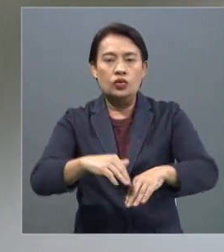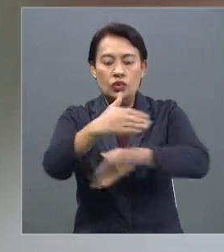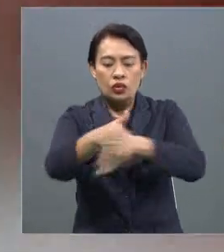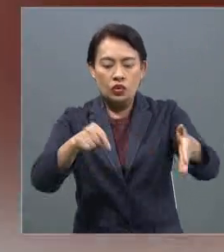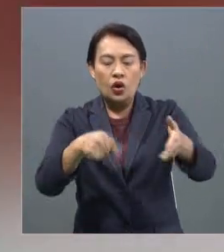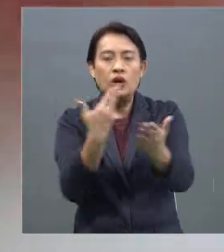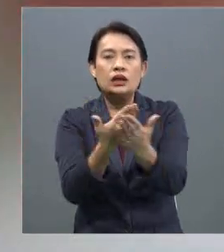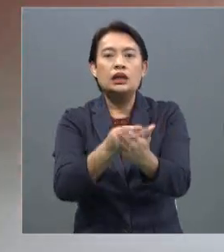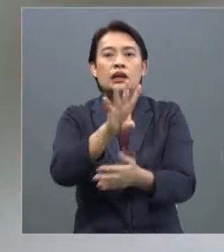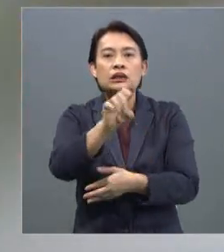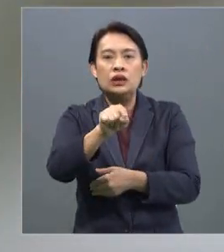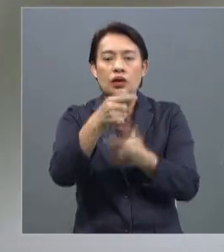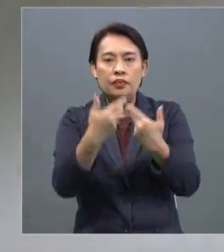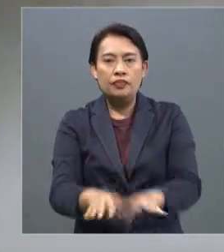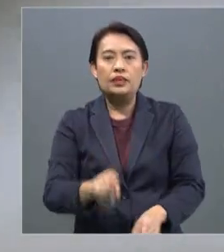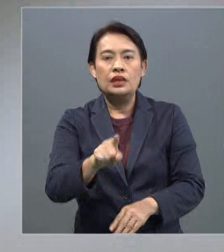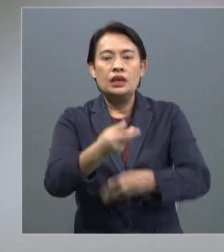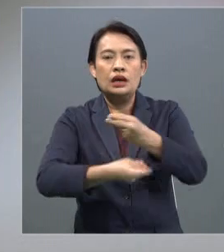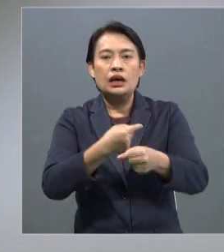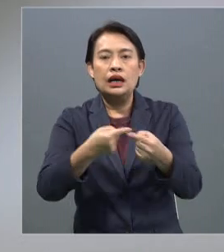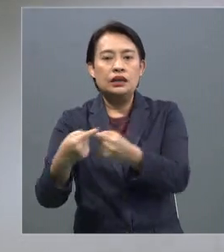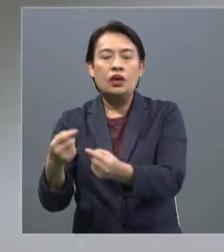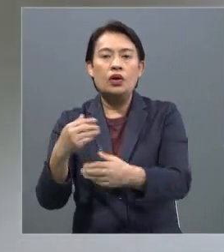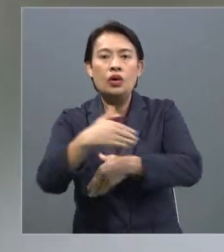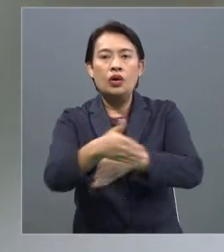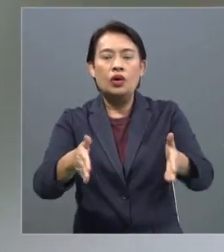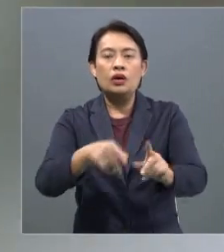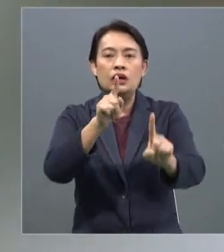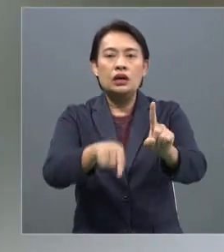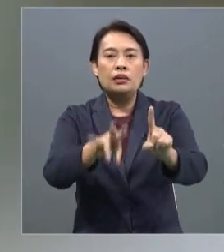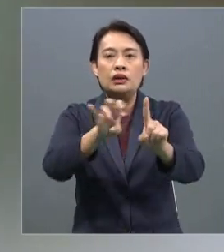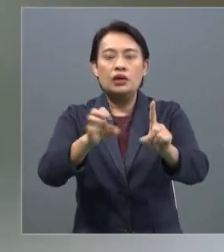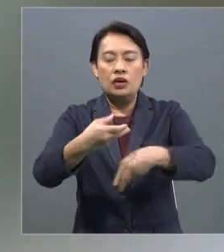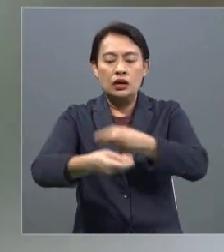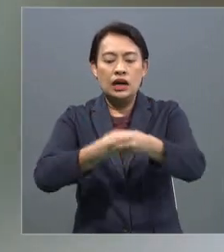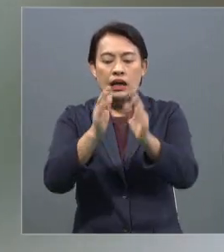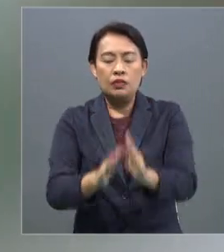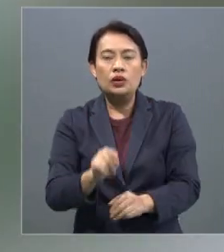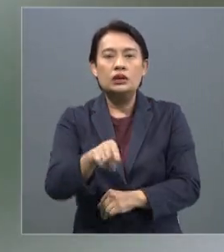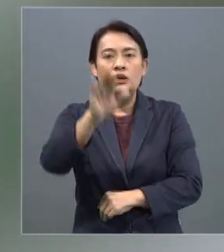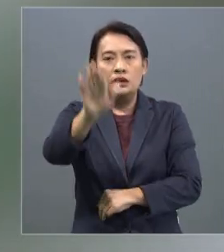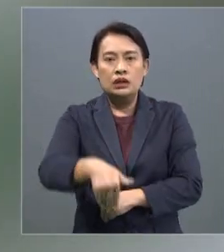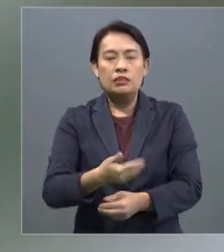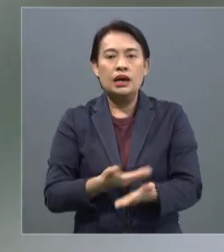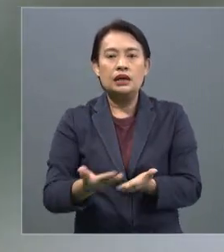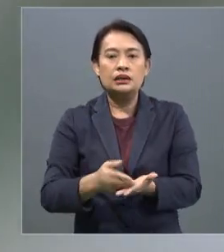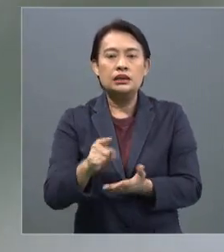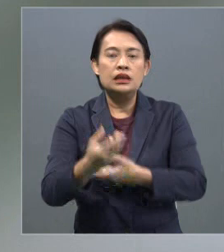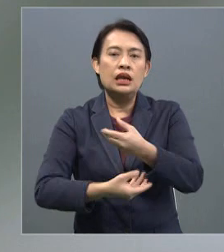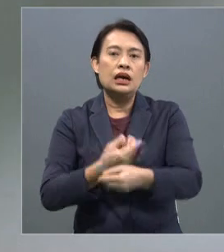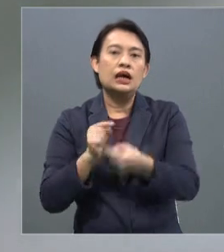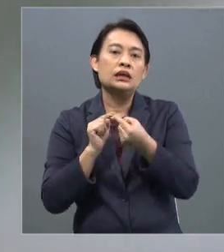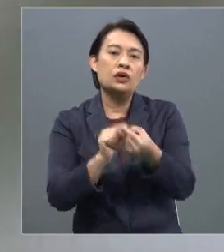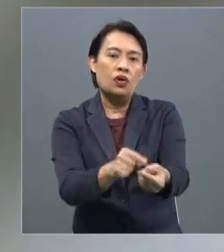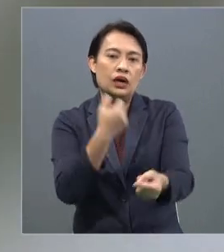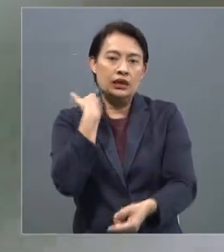ขายต่อในราคาหลังละ 1,700บาทขายให้ใครขายให้กับแม่ค้าซึ่งแม่ค้าก็จะเอาไปขายต่ออีกทอด